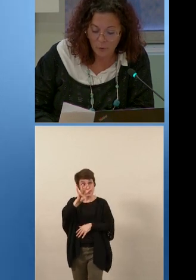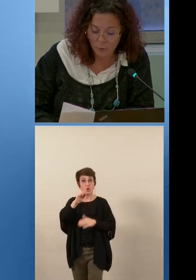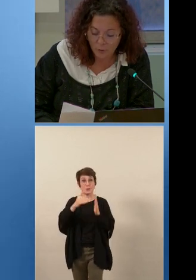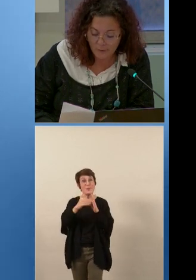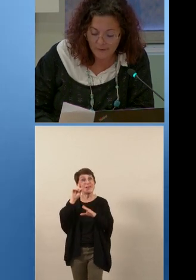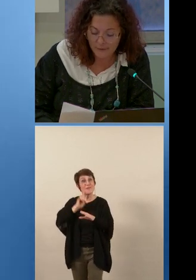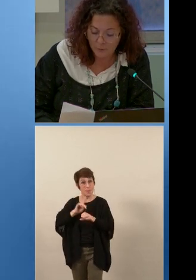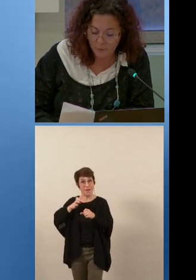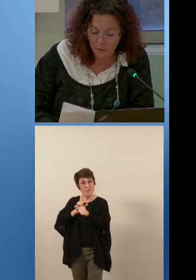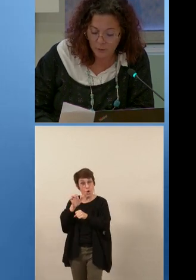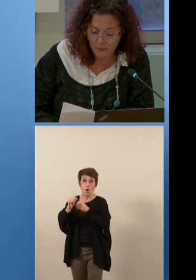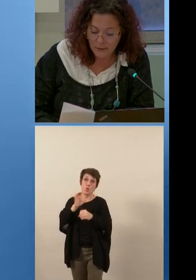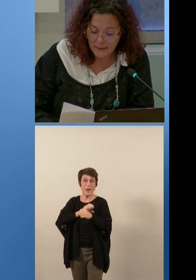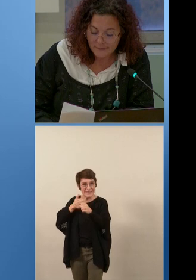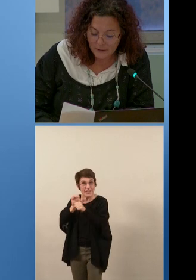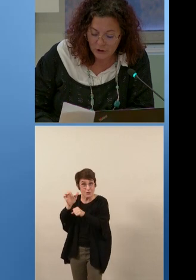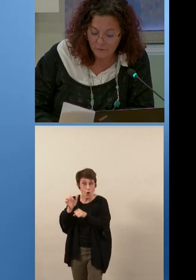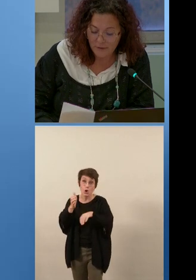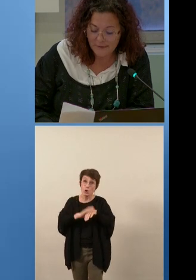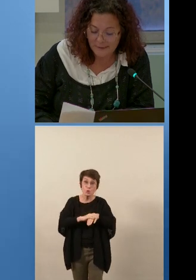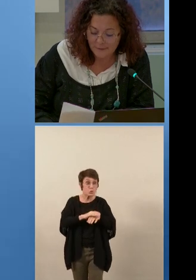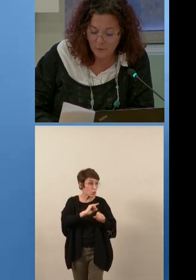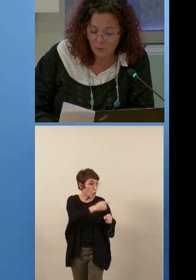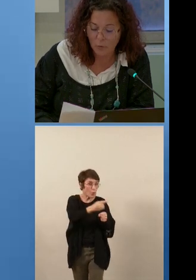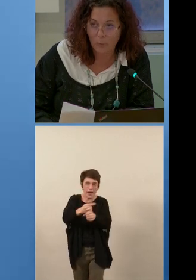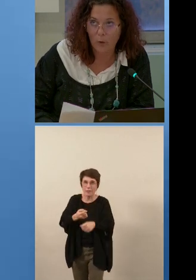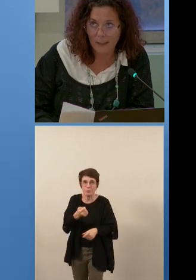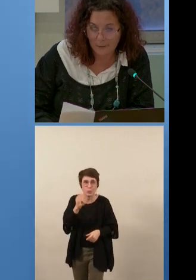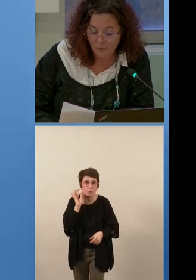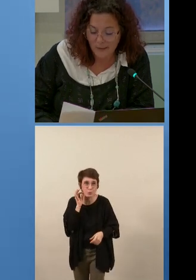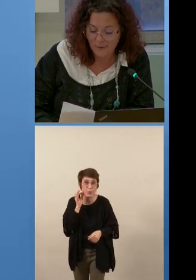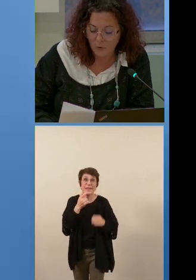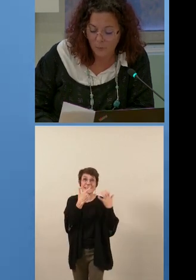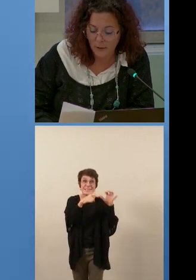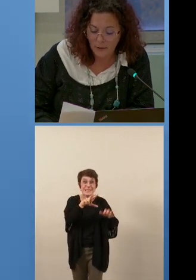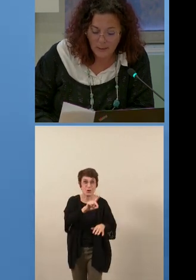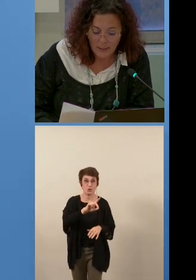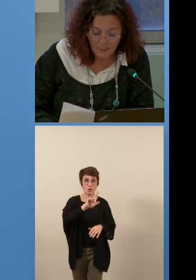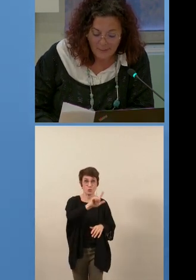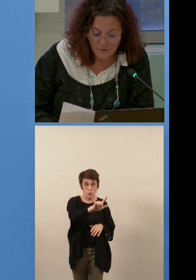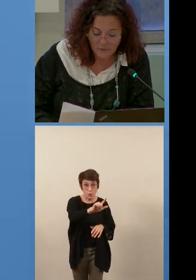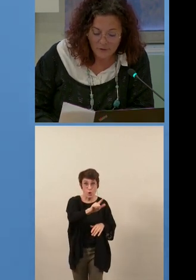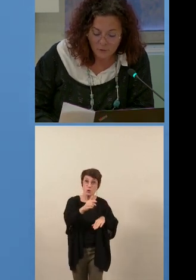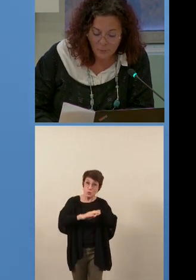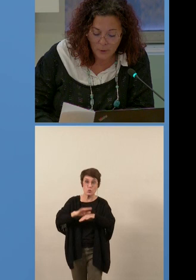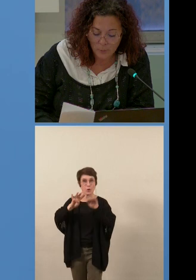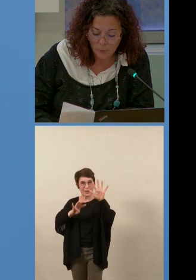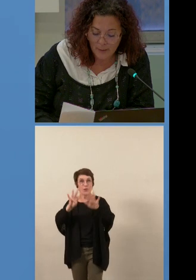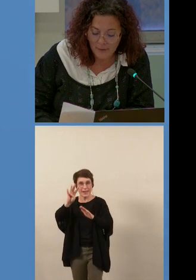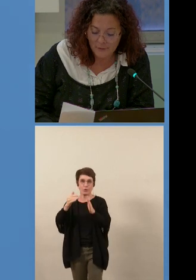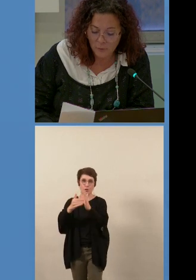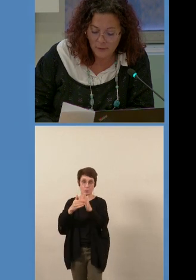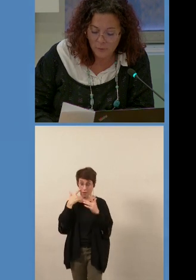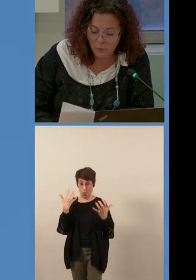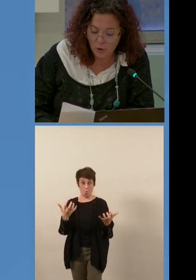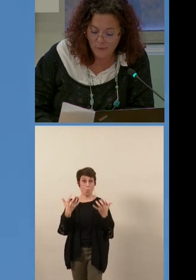viol ou de tentativ de viol ces chiffres 732 pour 94000 mettent en évidence l'ampleur du problème